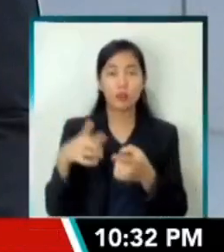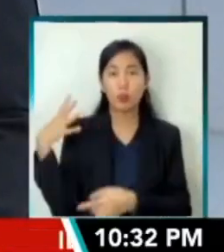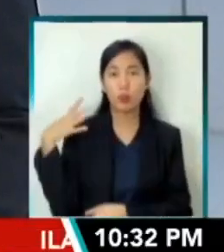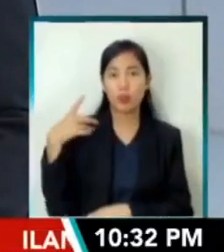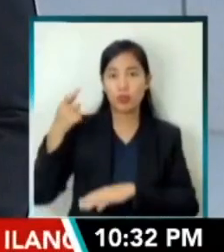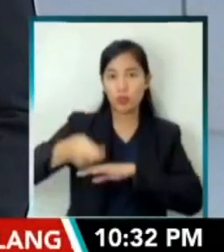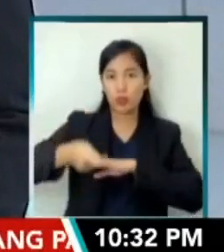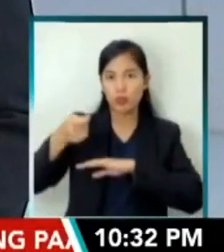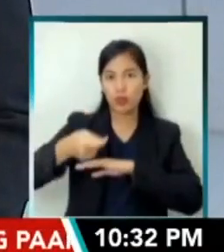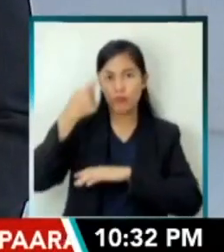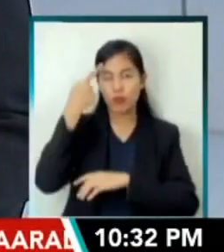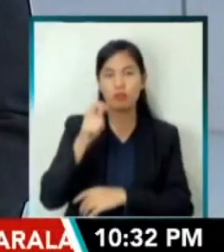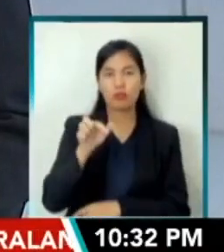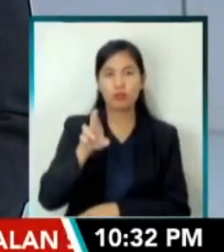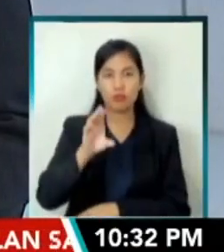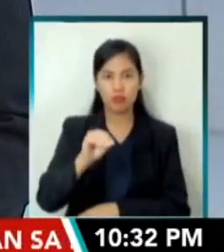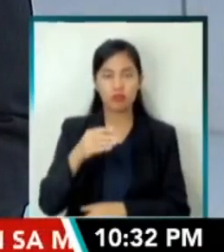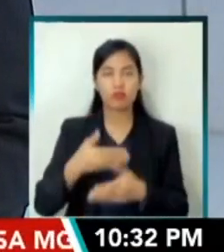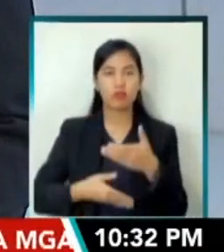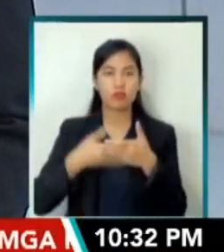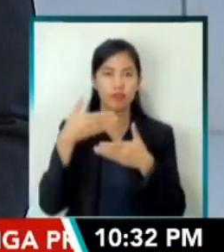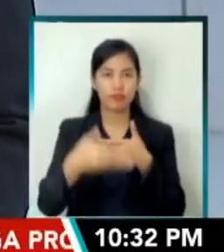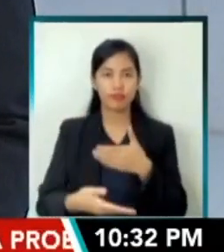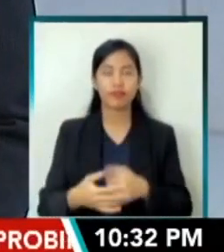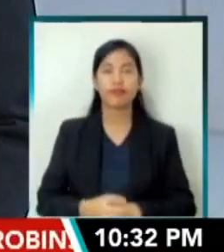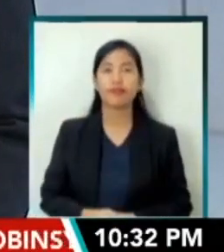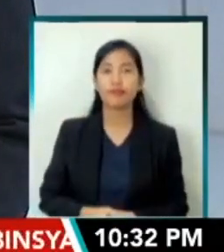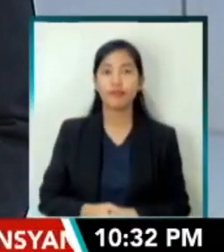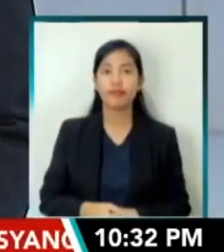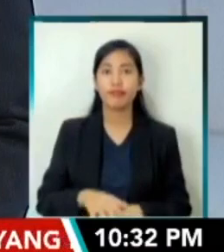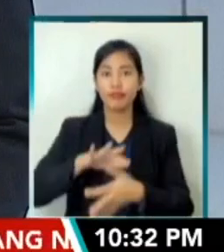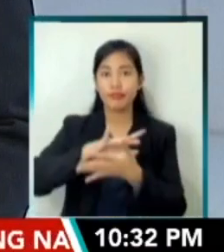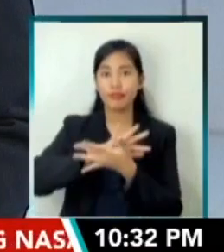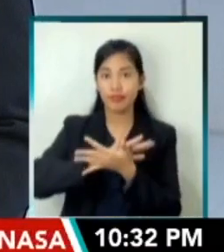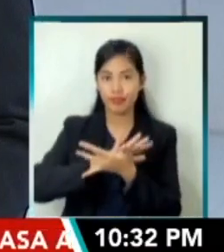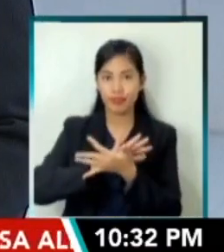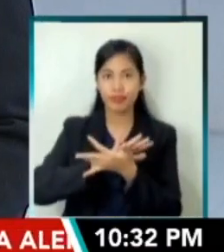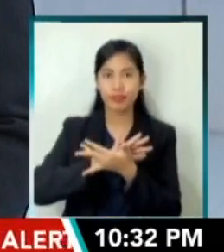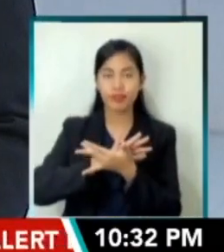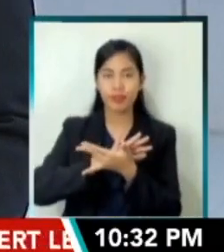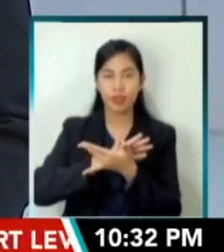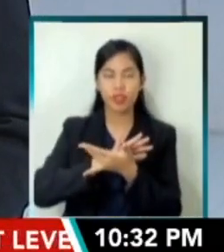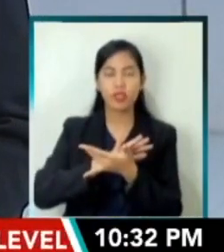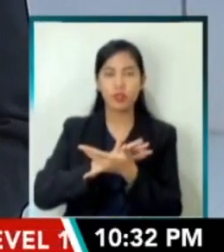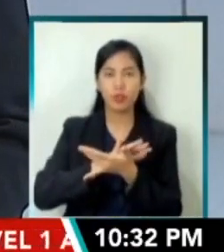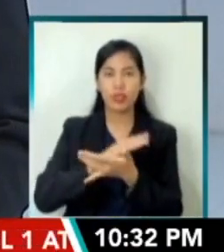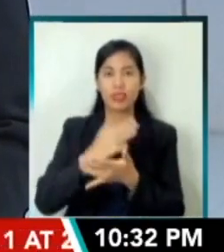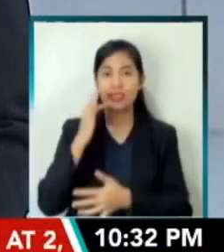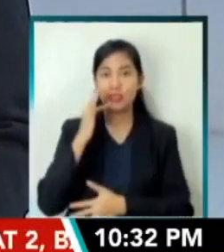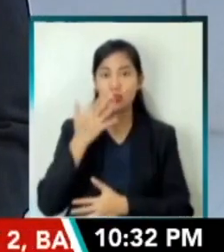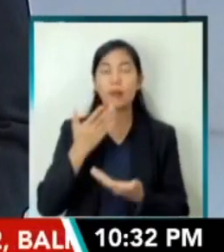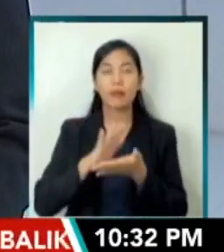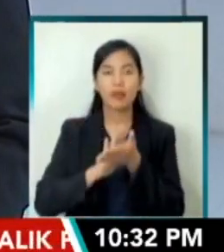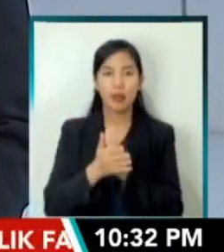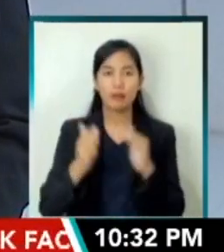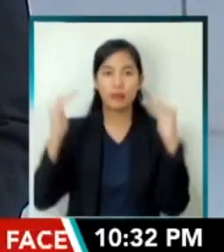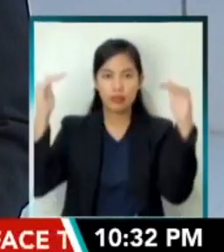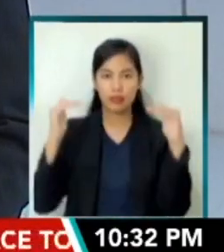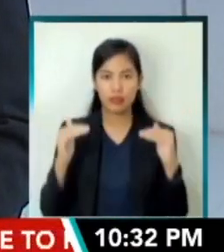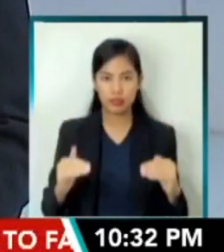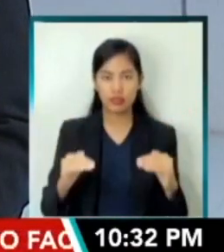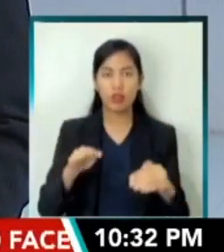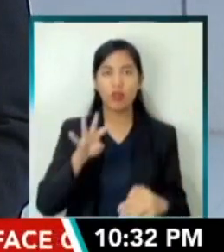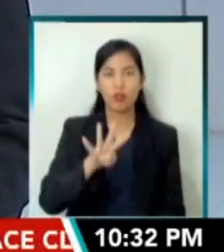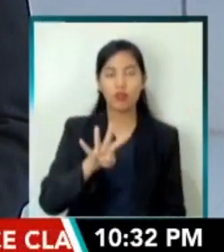Bumaba na sa moderate risk ang COVID-19 classification ng bansa ayon sa Department of Health. 45% daw ang ibinaba ng